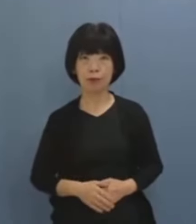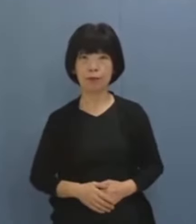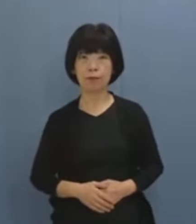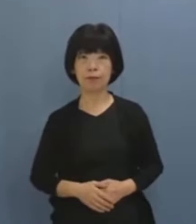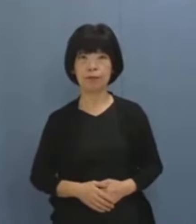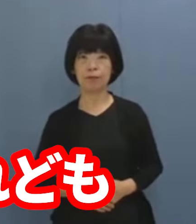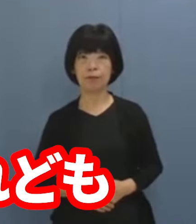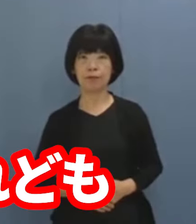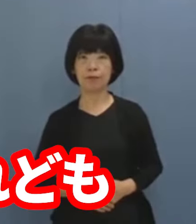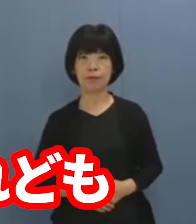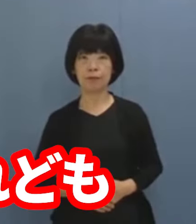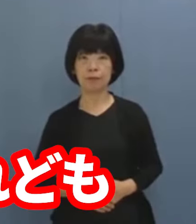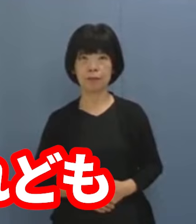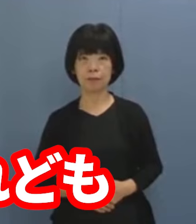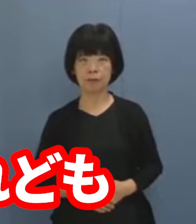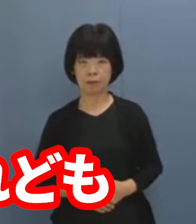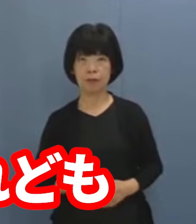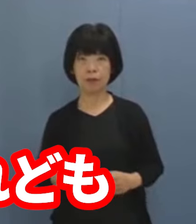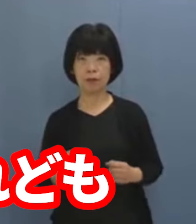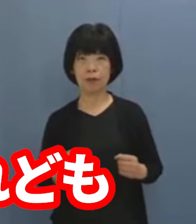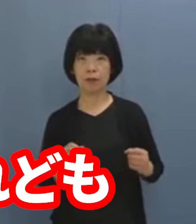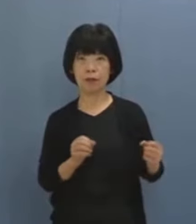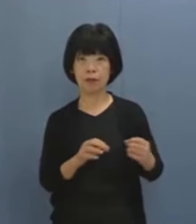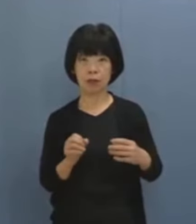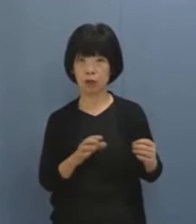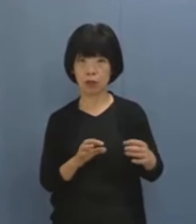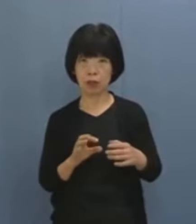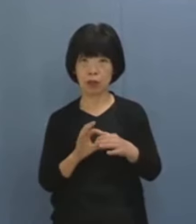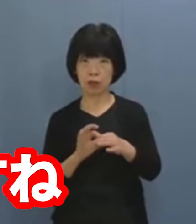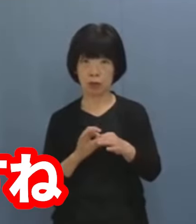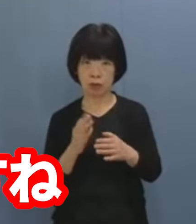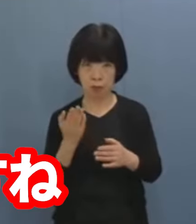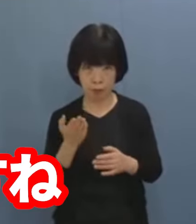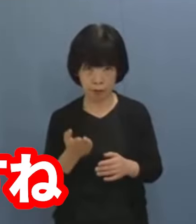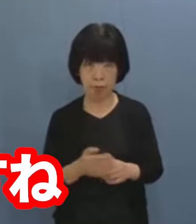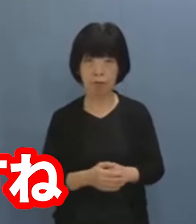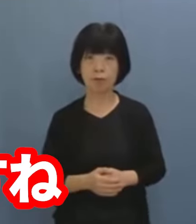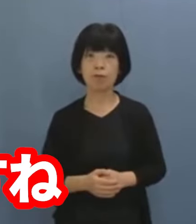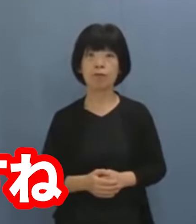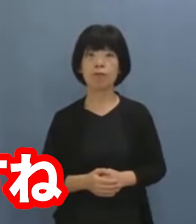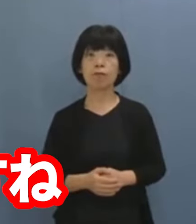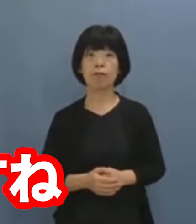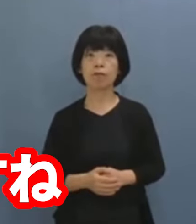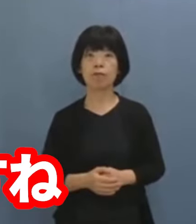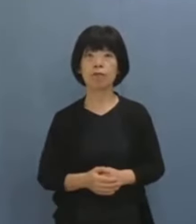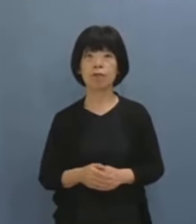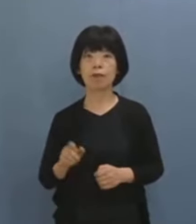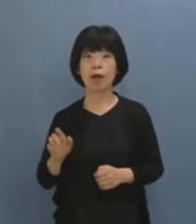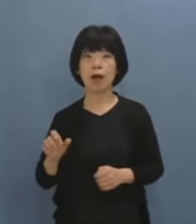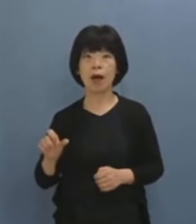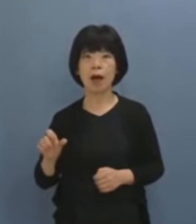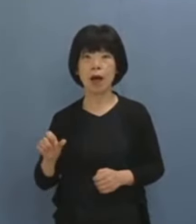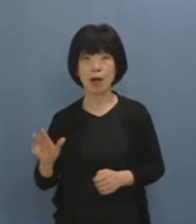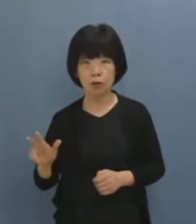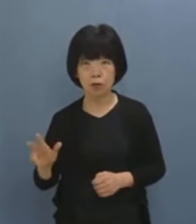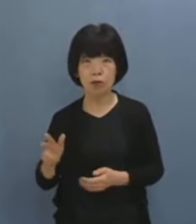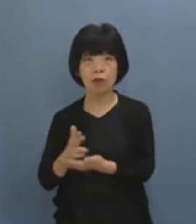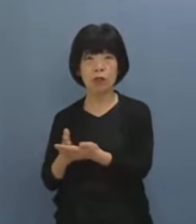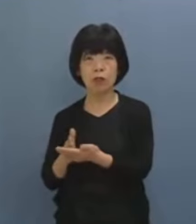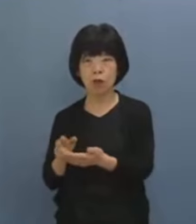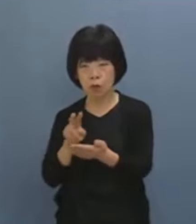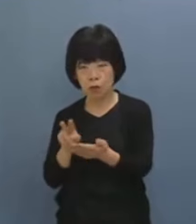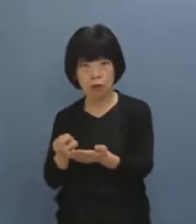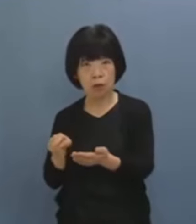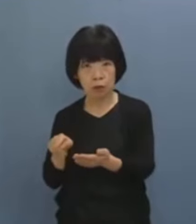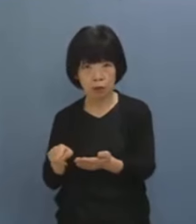。 チャットの件なんですけれども、はい、とある資料によるとですね、深夜や休